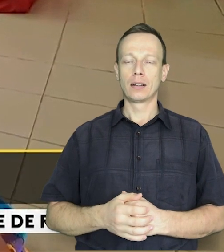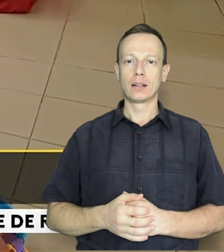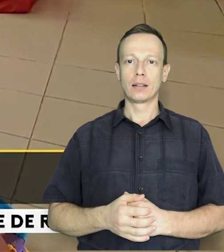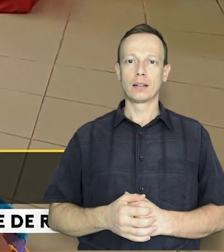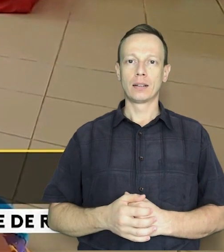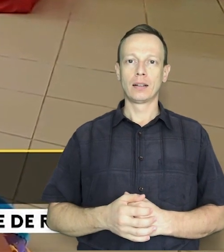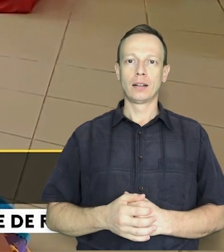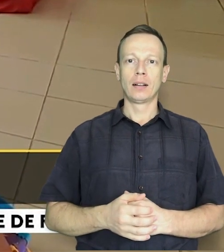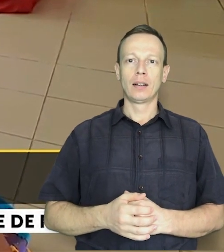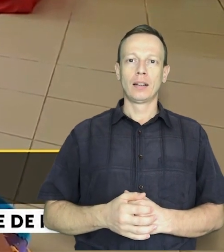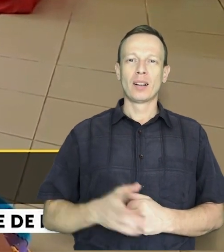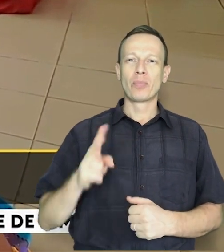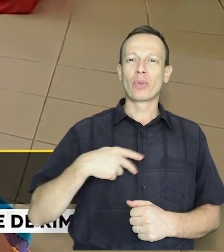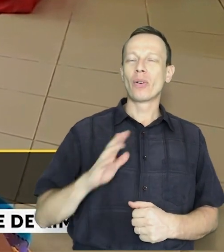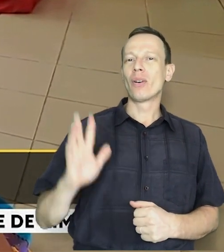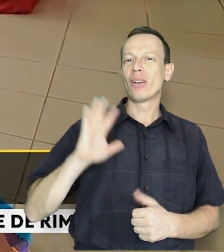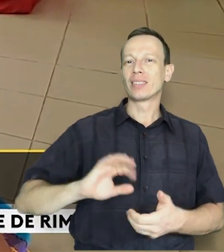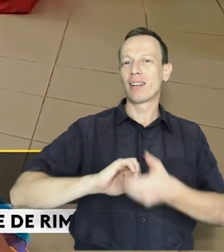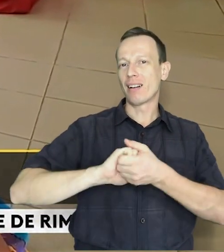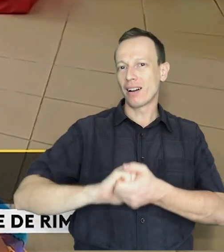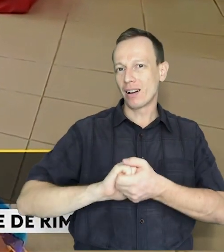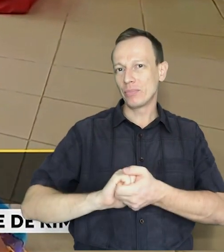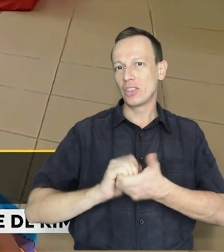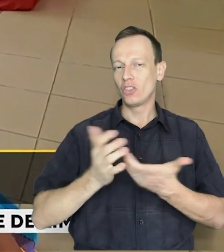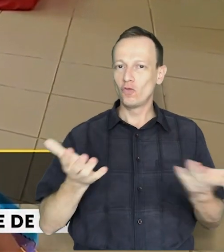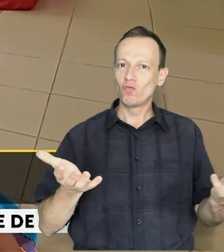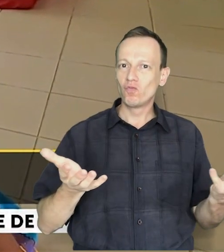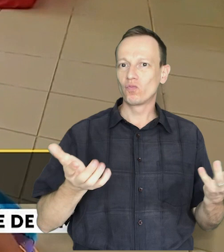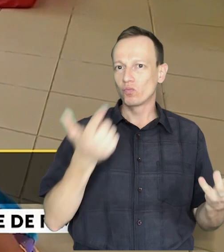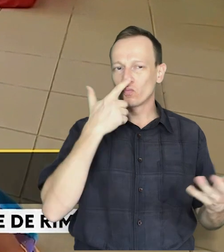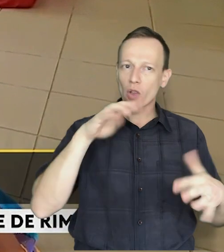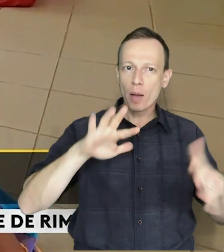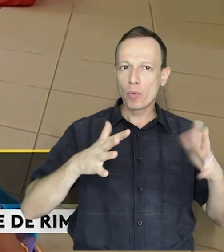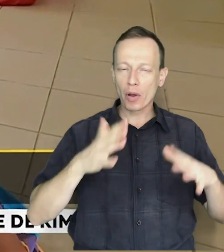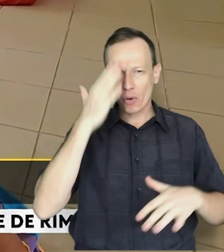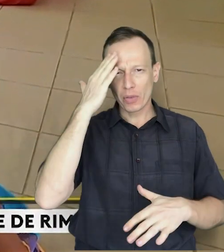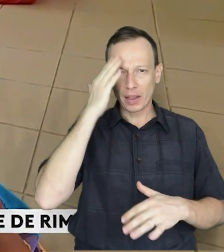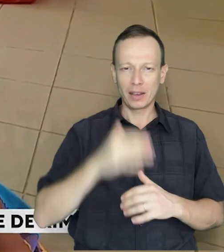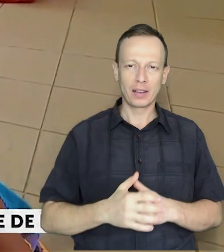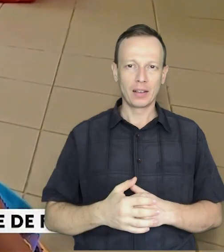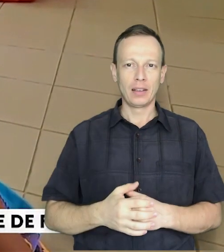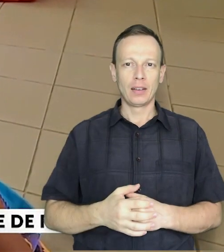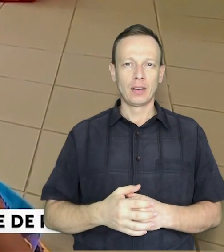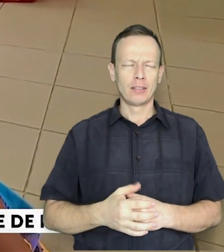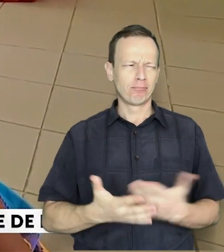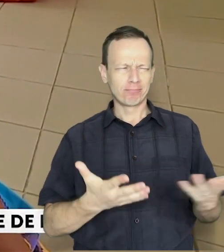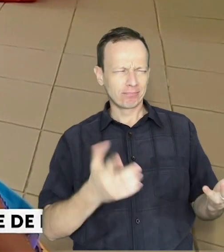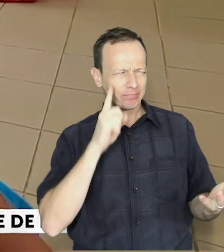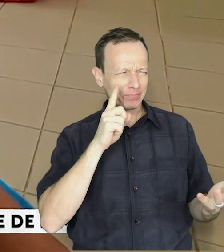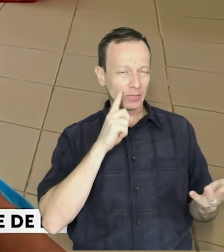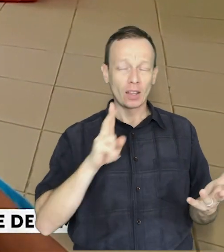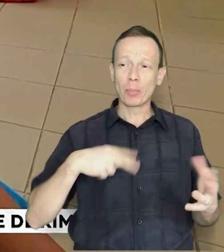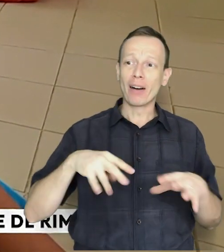vu mes amis, mes anciens amis. Je suis un peu près pour la prochaine maison. Un peu, pourquoi?